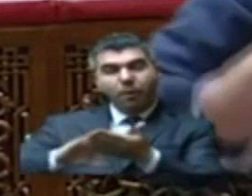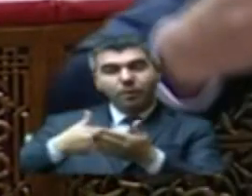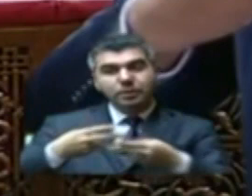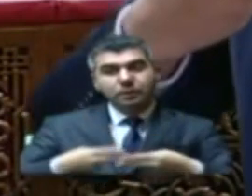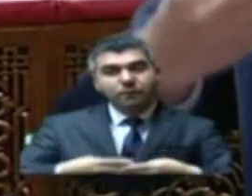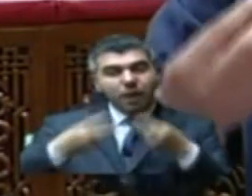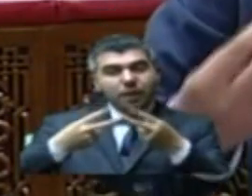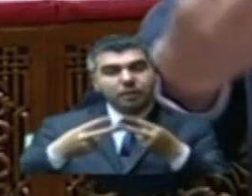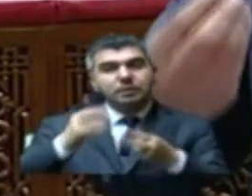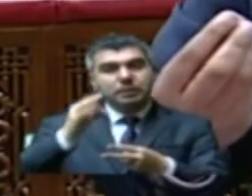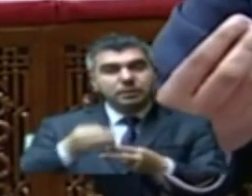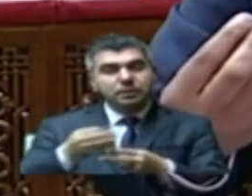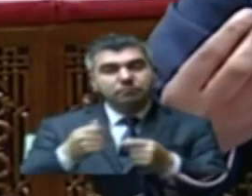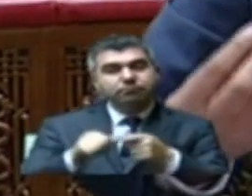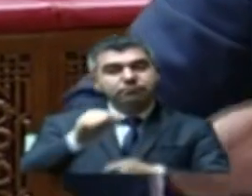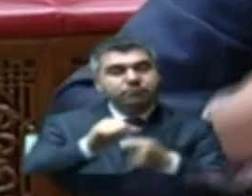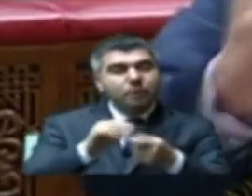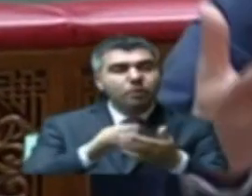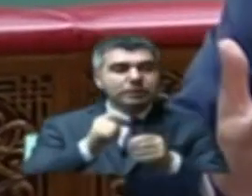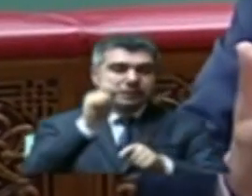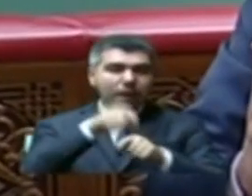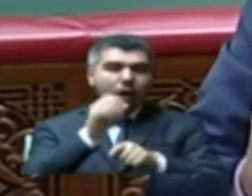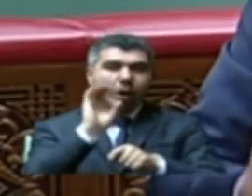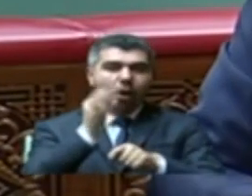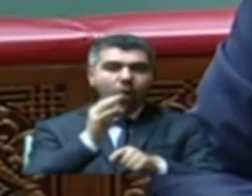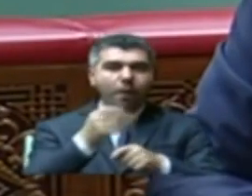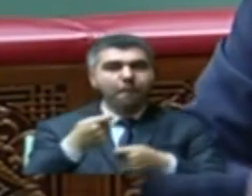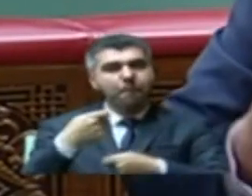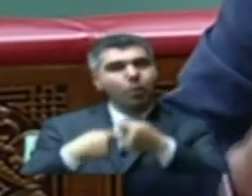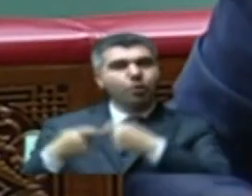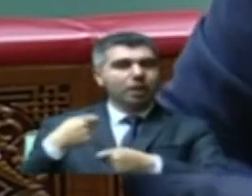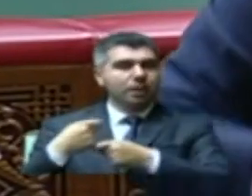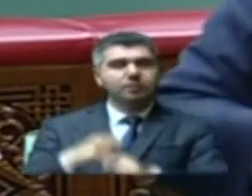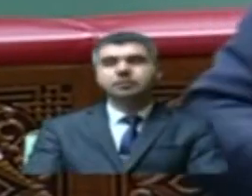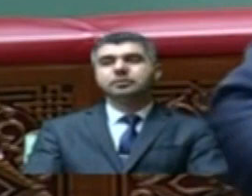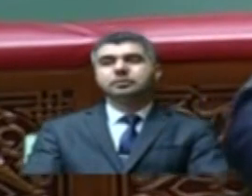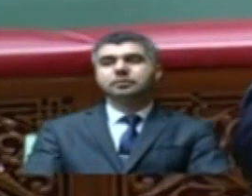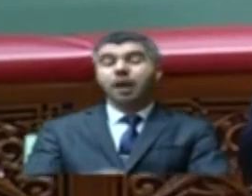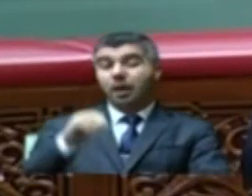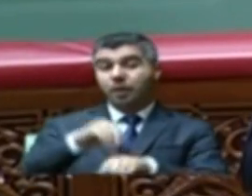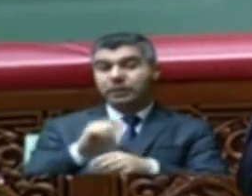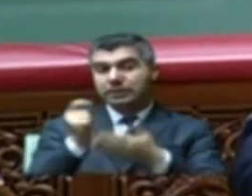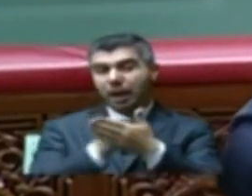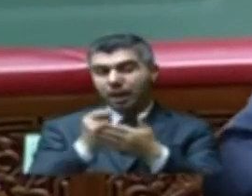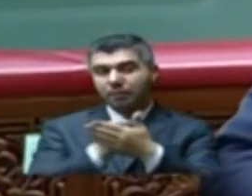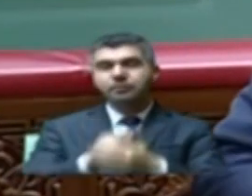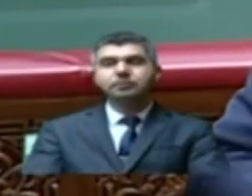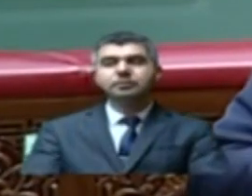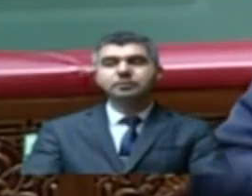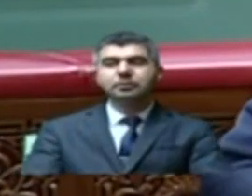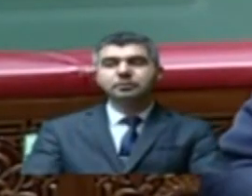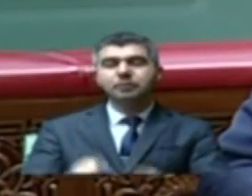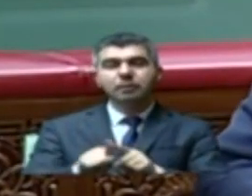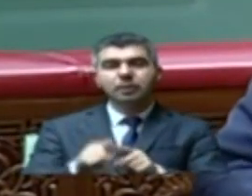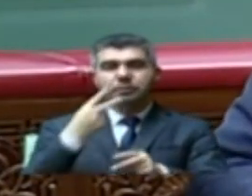التقليديين كيصوبوا المنتوج ديالهم باش يبيعوه. واللي كنطلبوا منكم السيدة الوزيرة النقطة الثانية، وهو تشوفوا